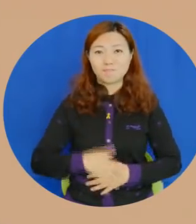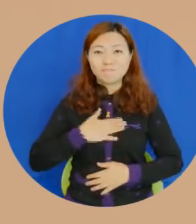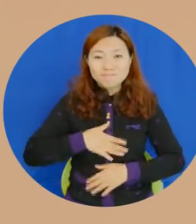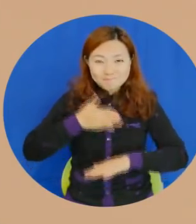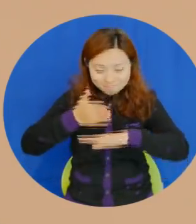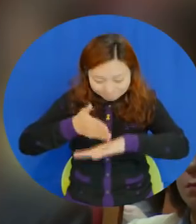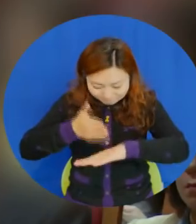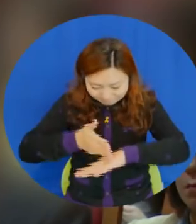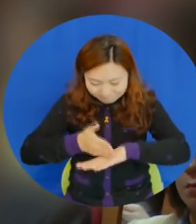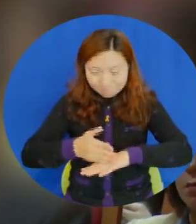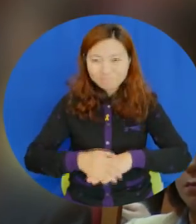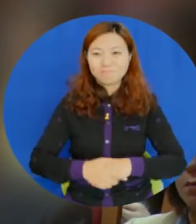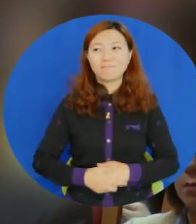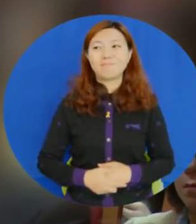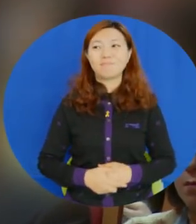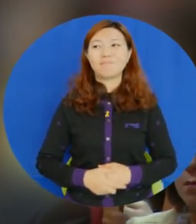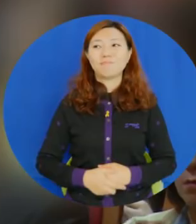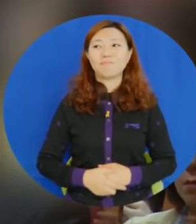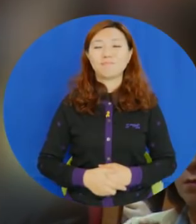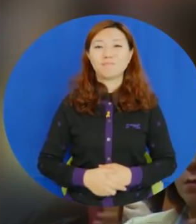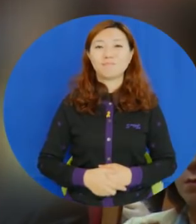네, 알겠습니다. 네. 감사합니다.